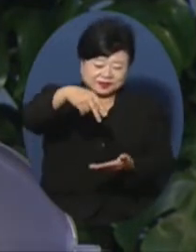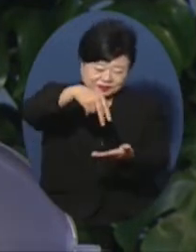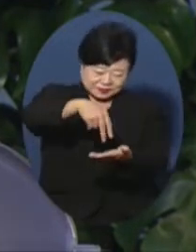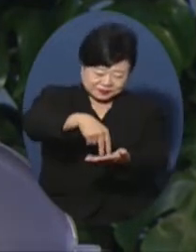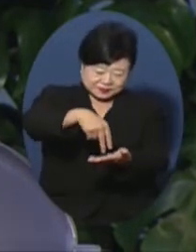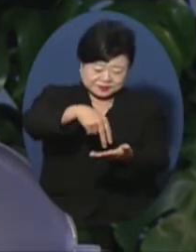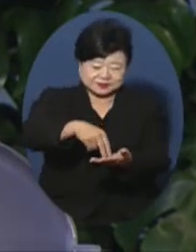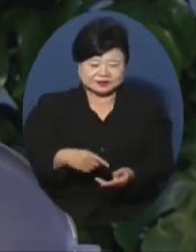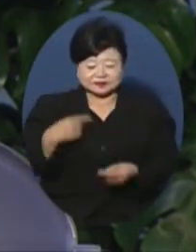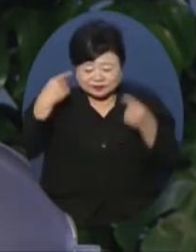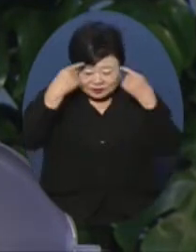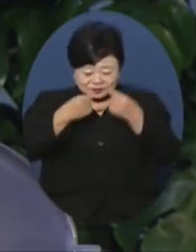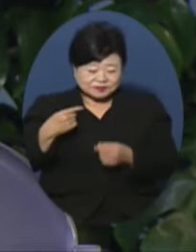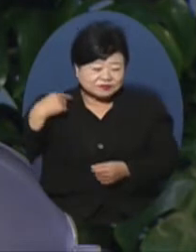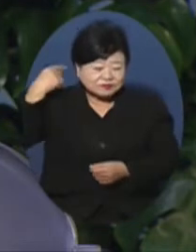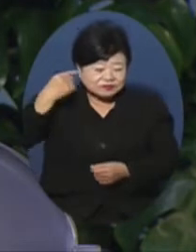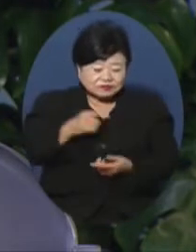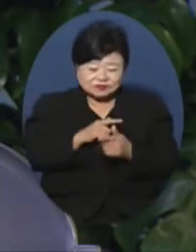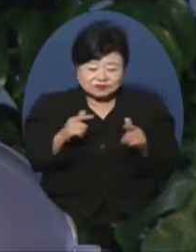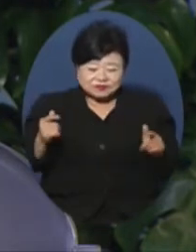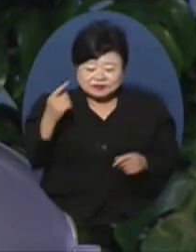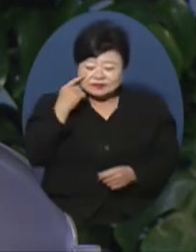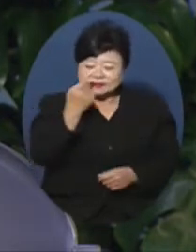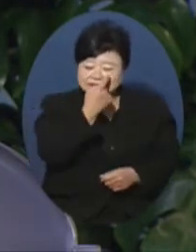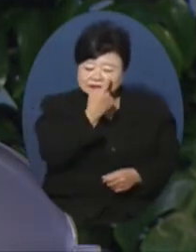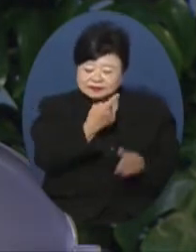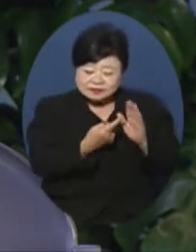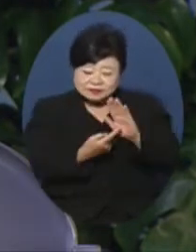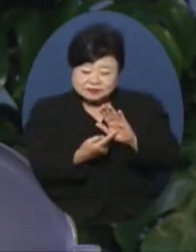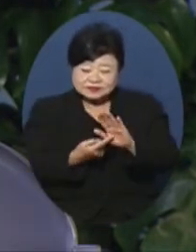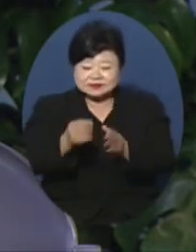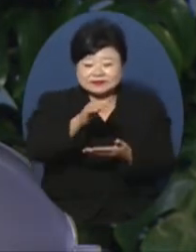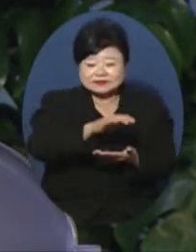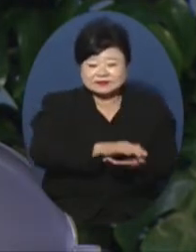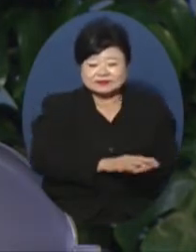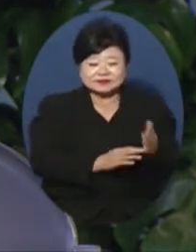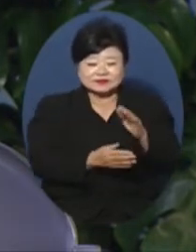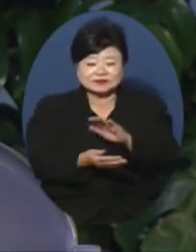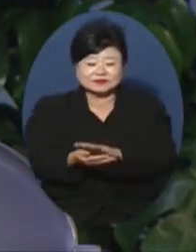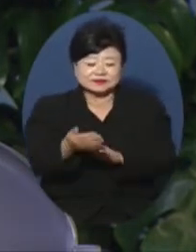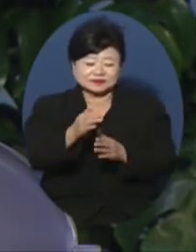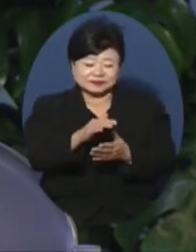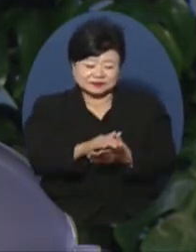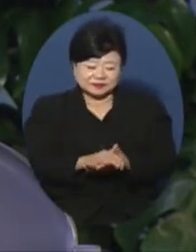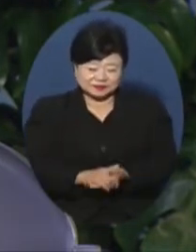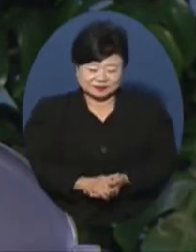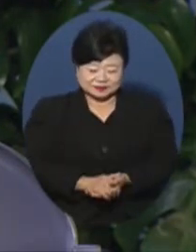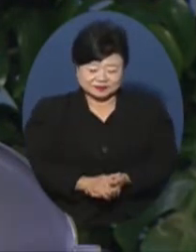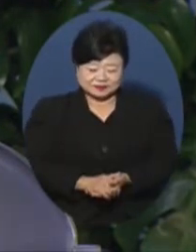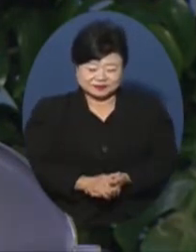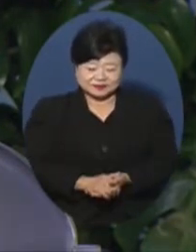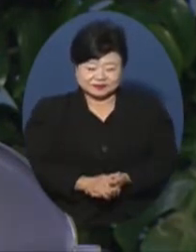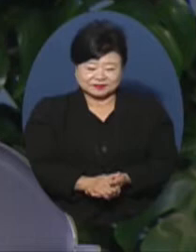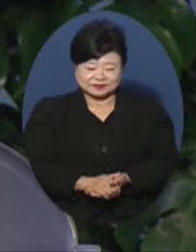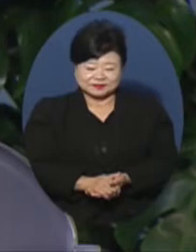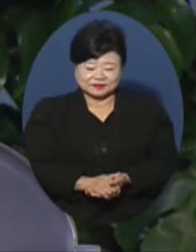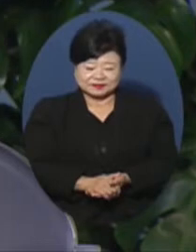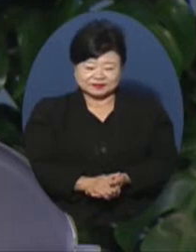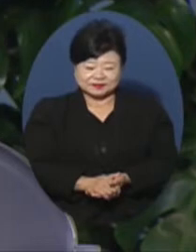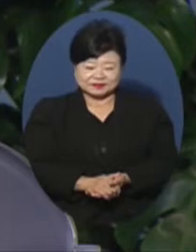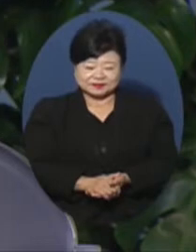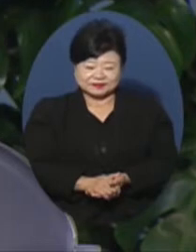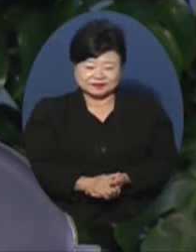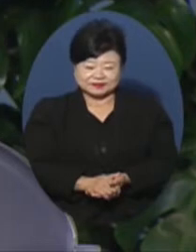걸어가세 믿음 위에 서서 눈과 귀에 아무 증거 써도